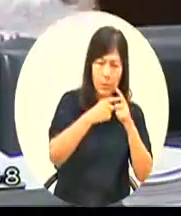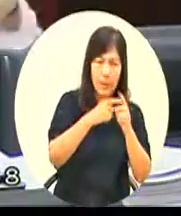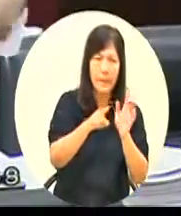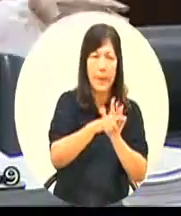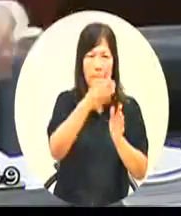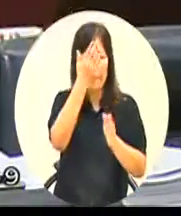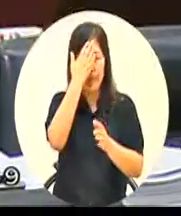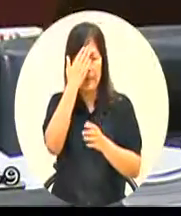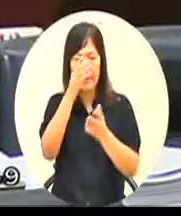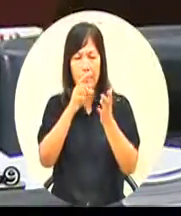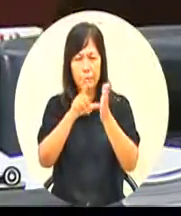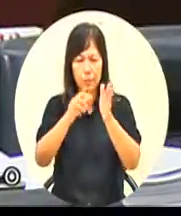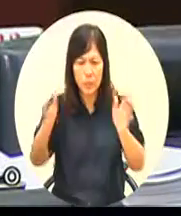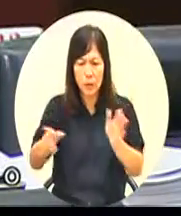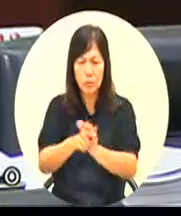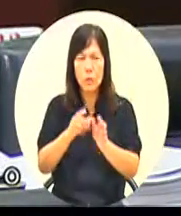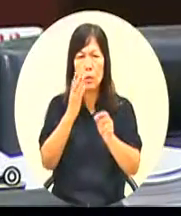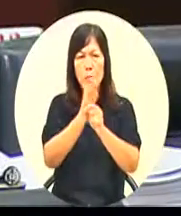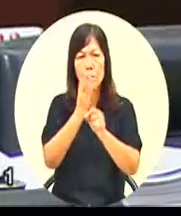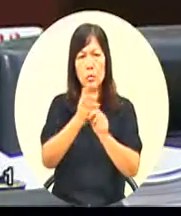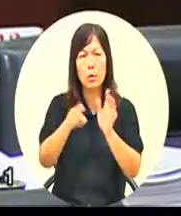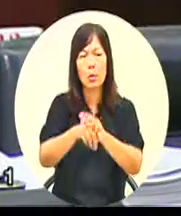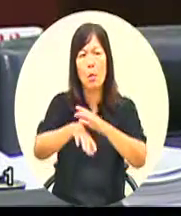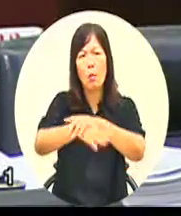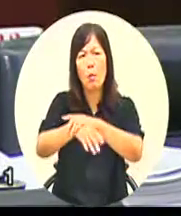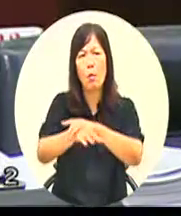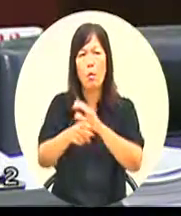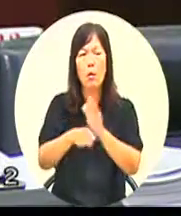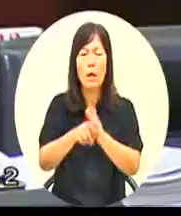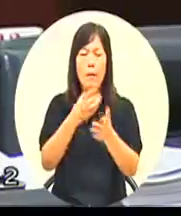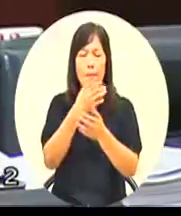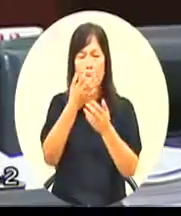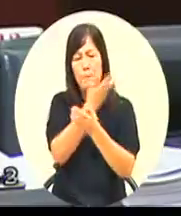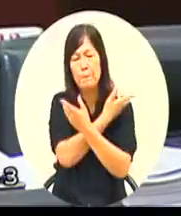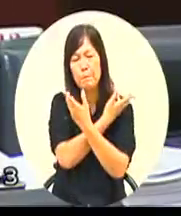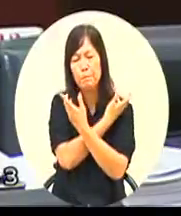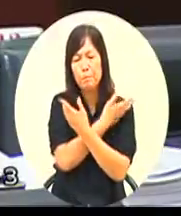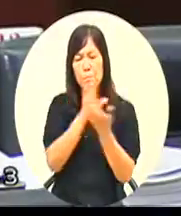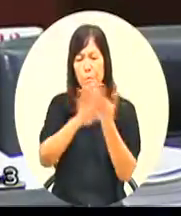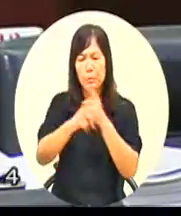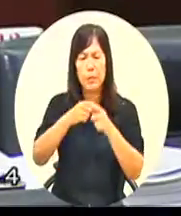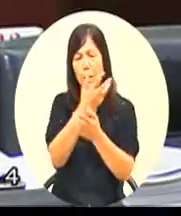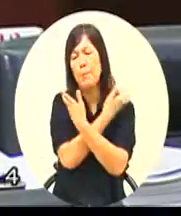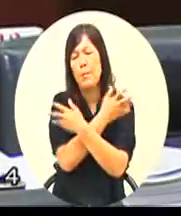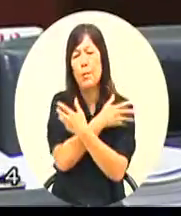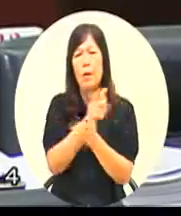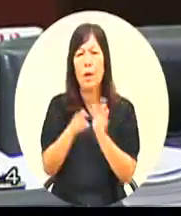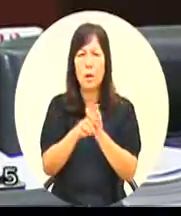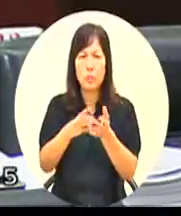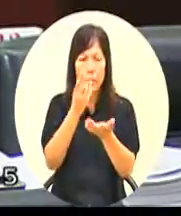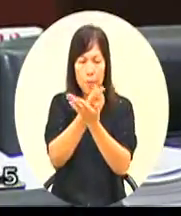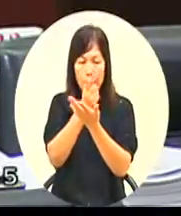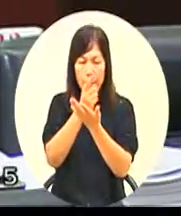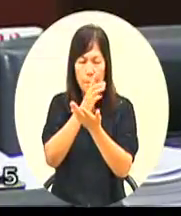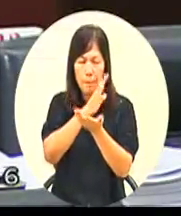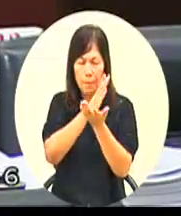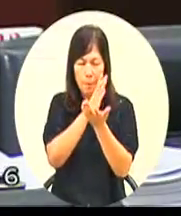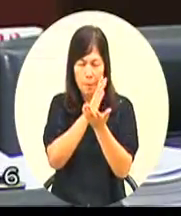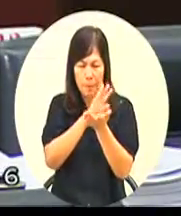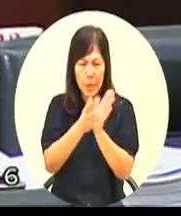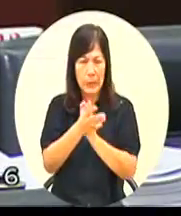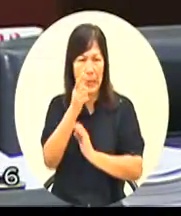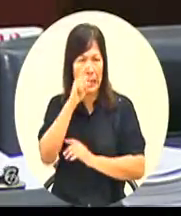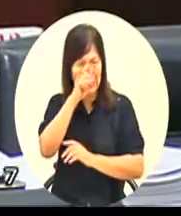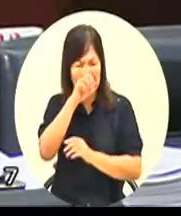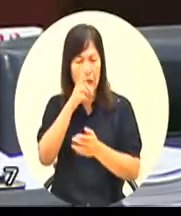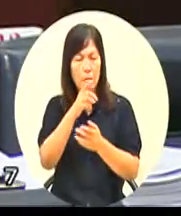那中间放丢失在那边。变成一个废墟，或者变成一个环境卫生的一个治安的死角。我希望这个地方都希望你们赶快